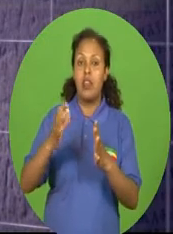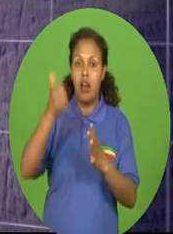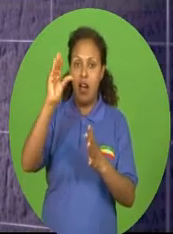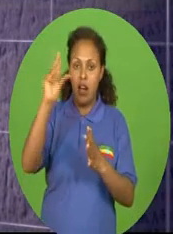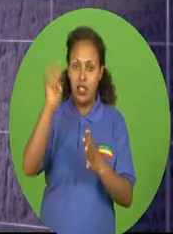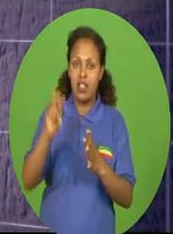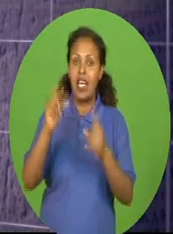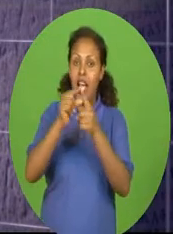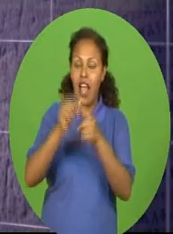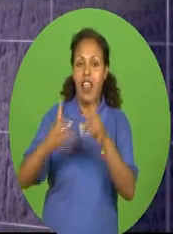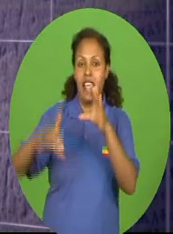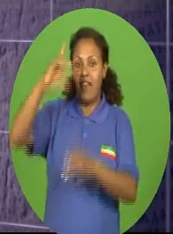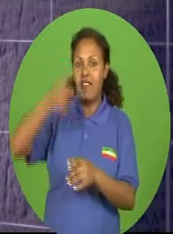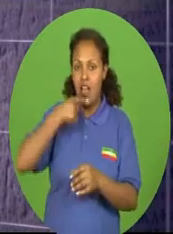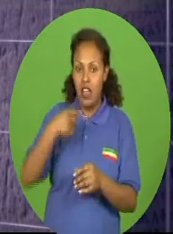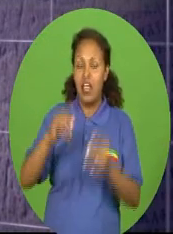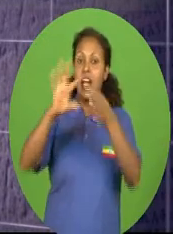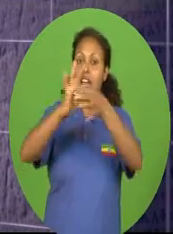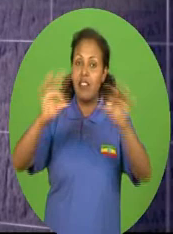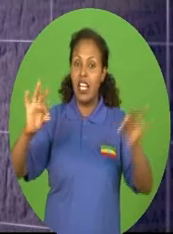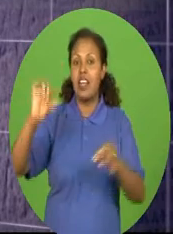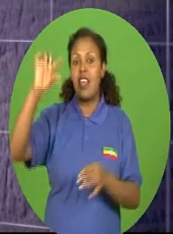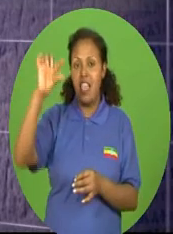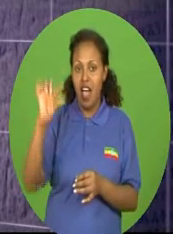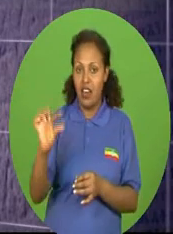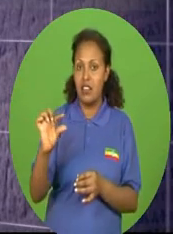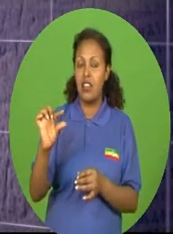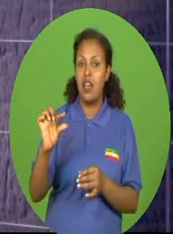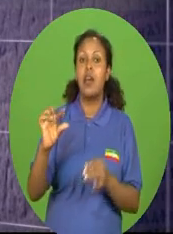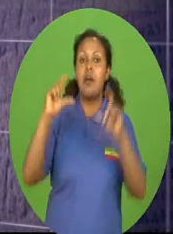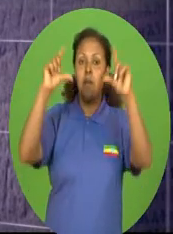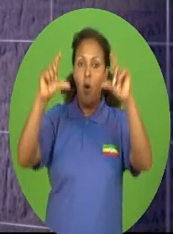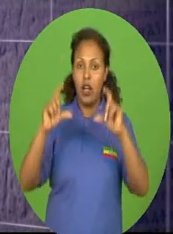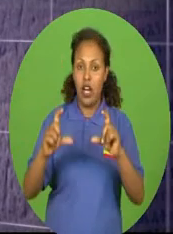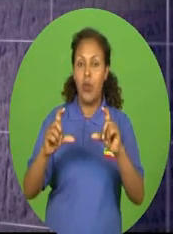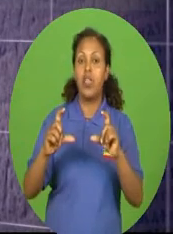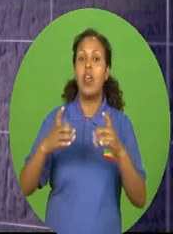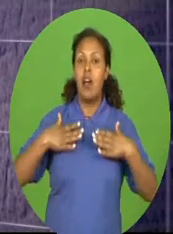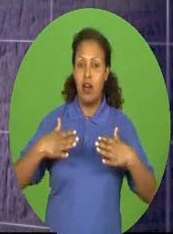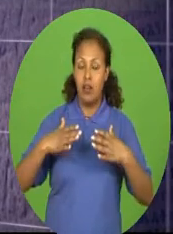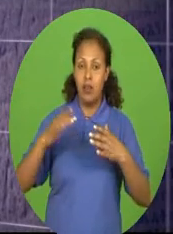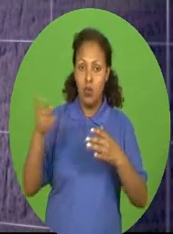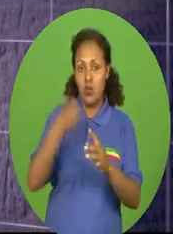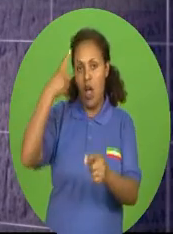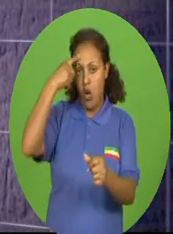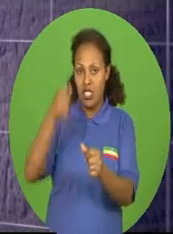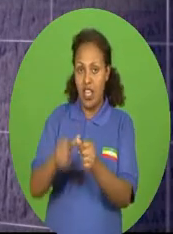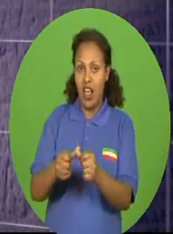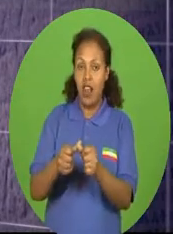አሃድ ከቃል ከፍ ያለ ከአረፍተ ነገር ያነሰ መዋቅራዊ አሃድ መሆኑን